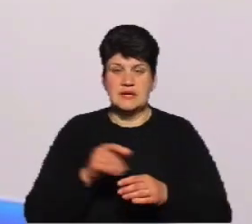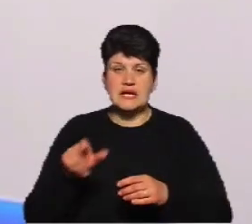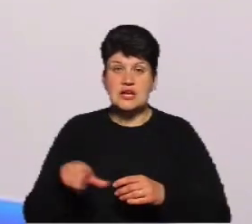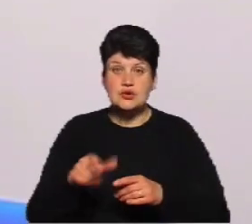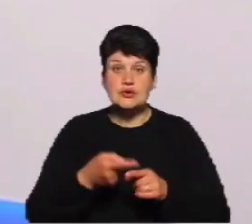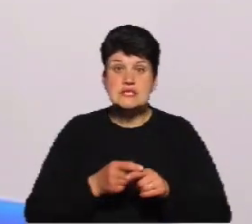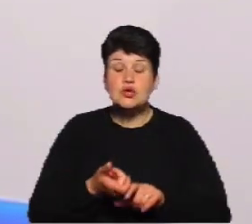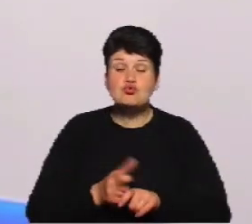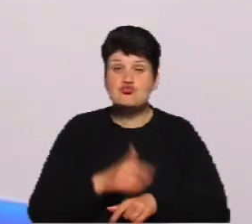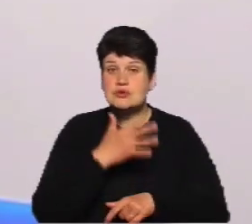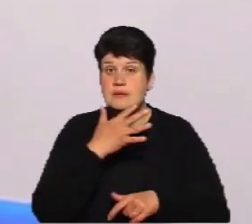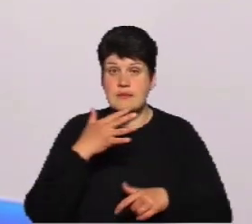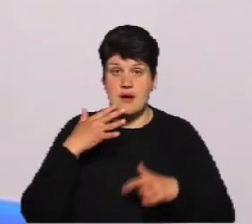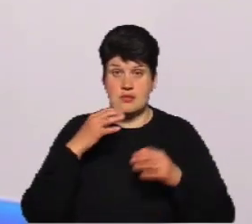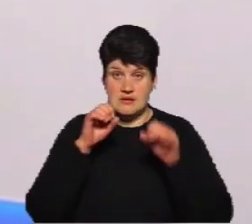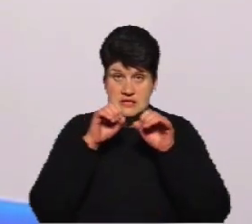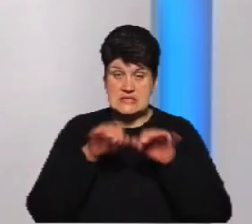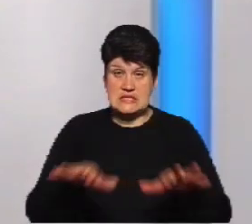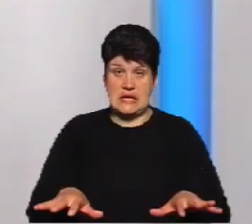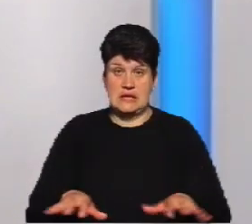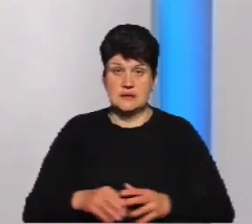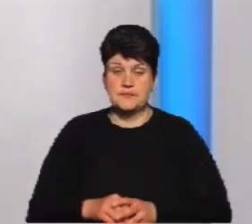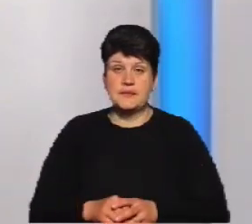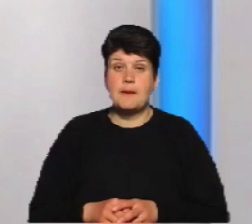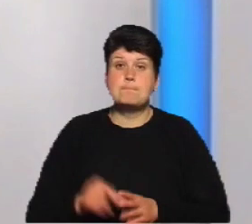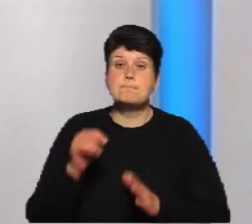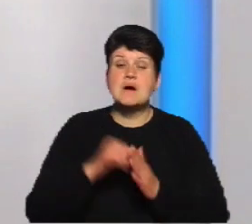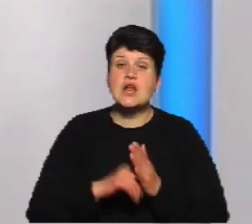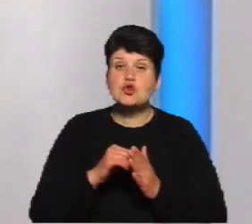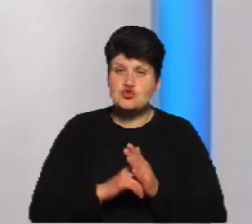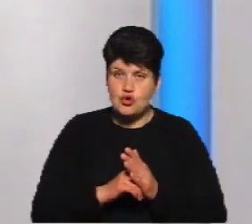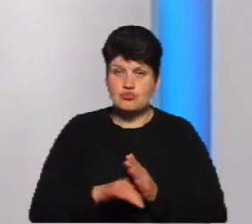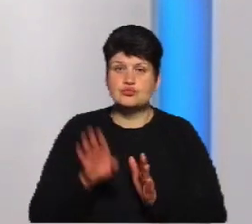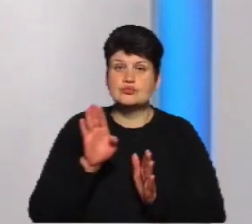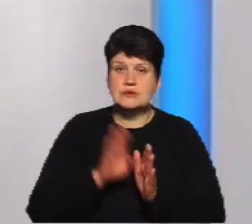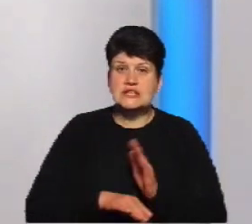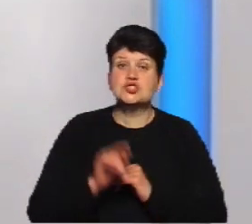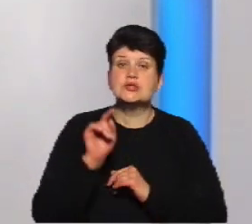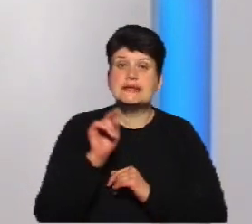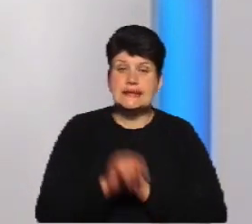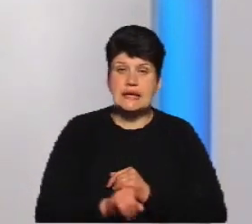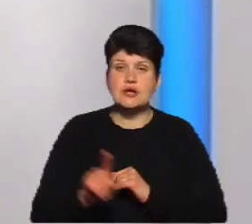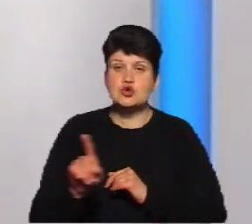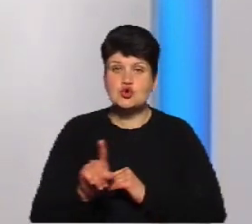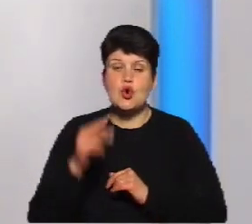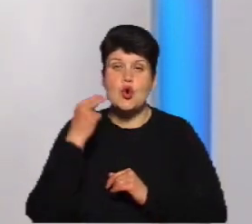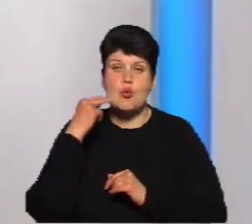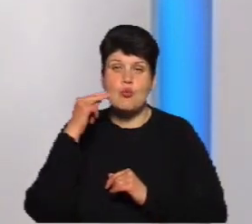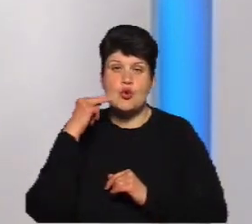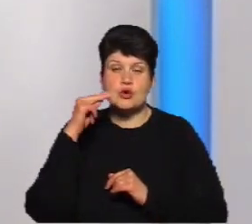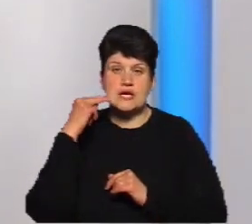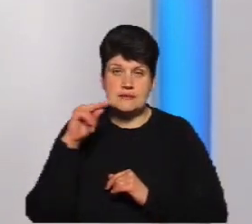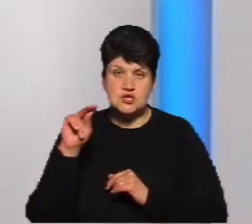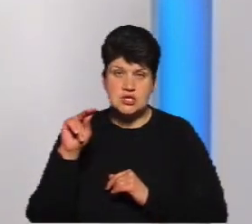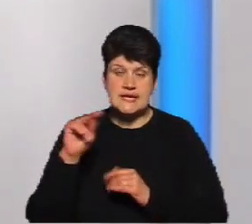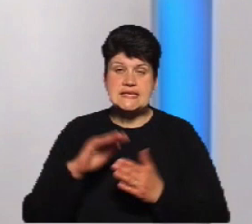такий скид. Причому найгірше те, що поліпшення